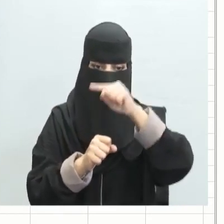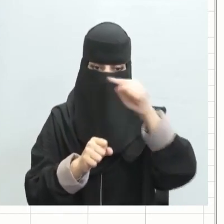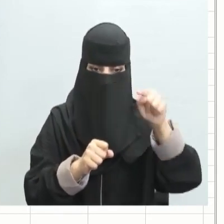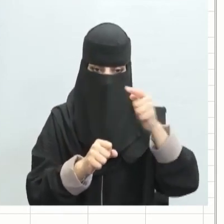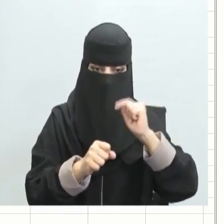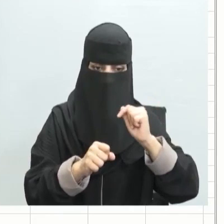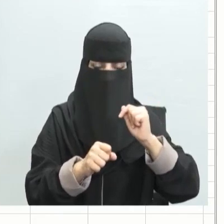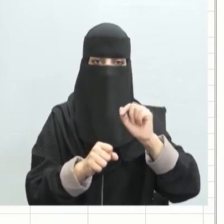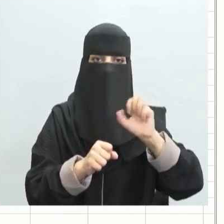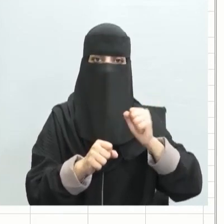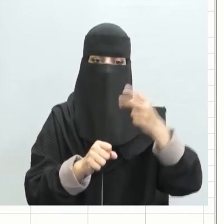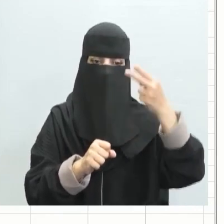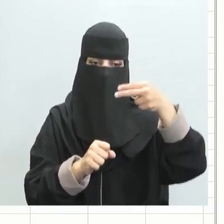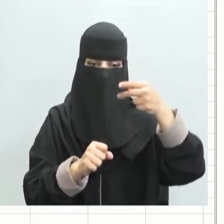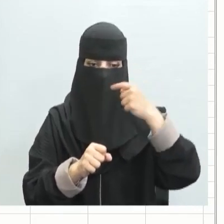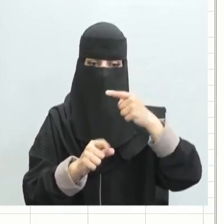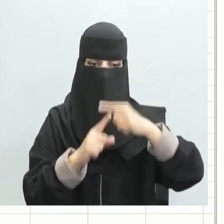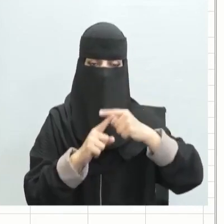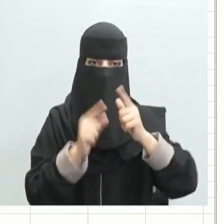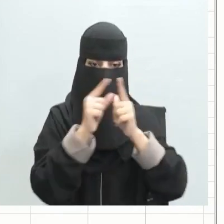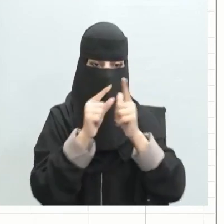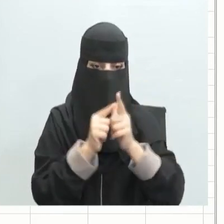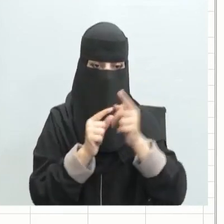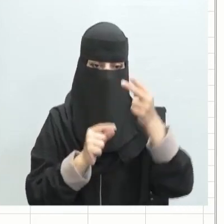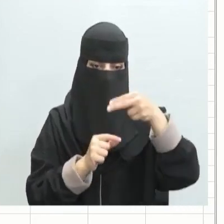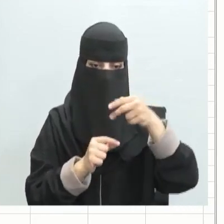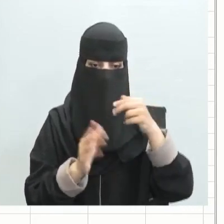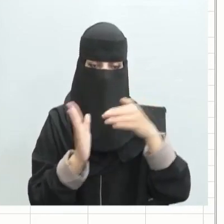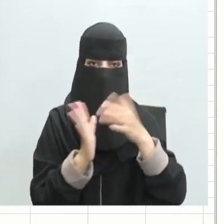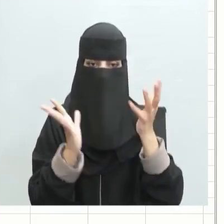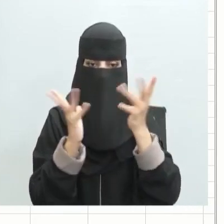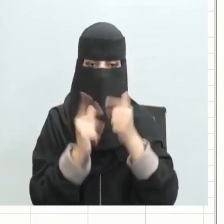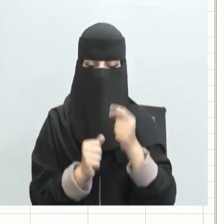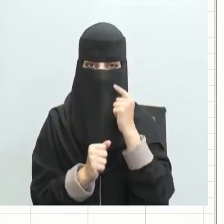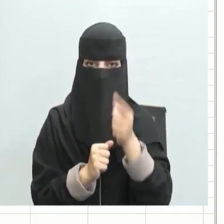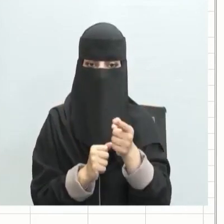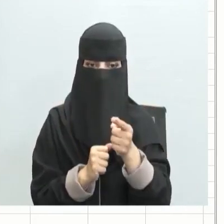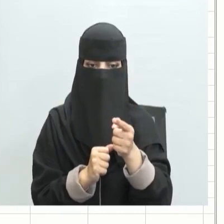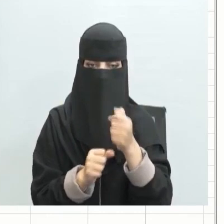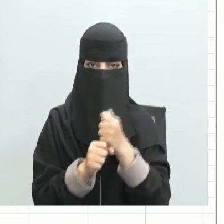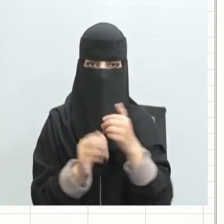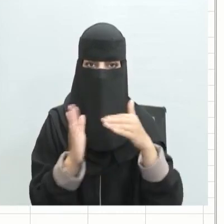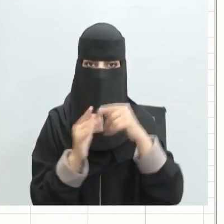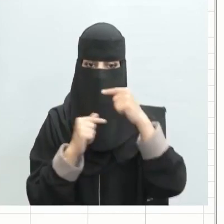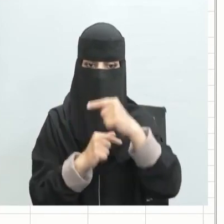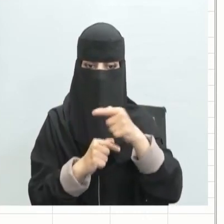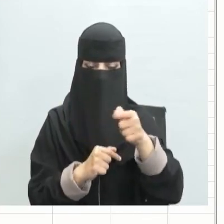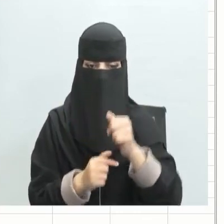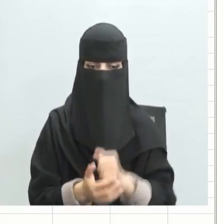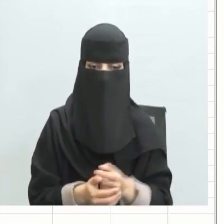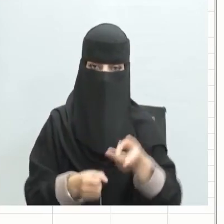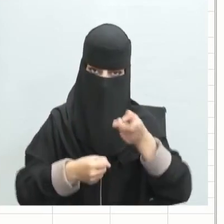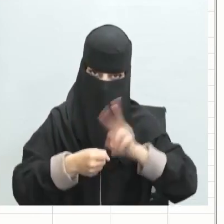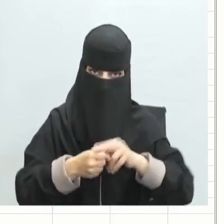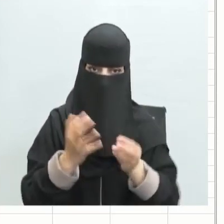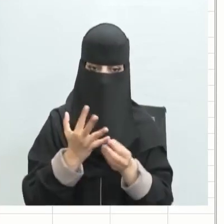زئ البي تربيع بهذه الصوره نضغط الان انتر ححسب لي الجذر بهذه الصوره اذا خلونا نعيد